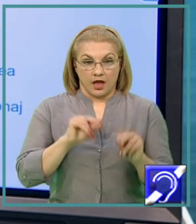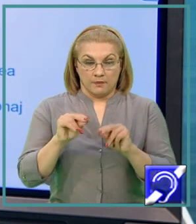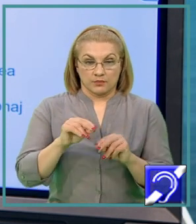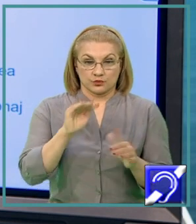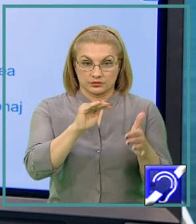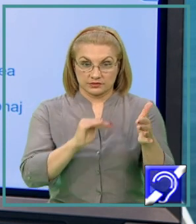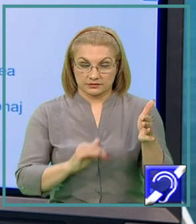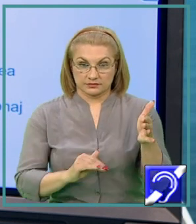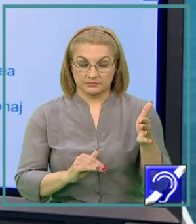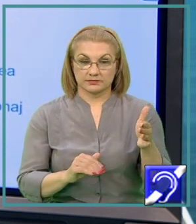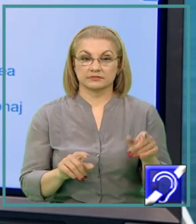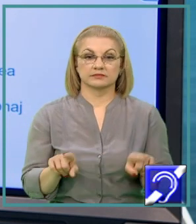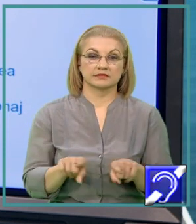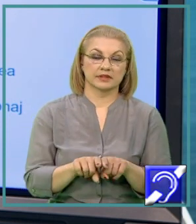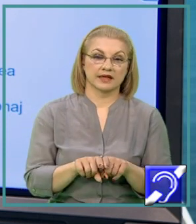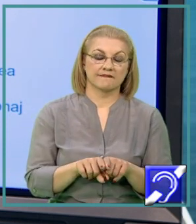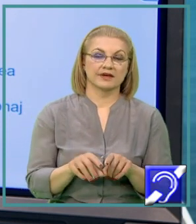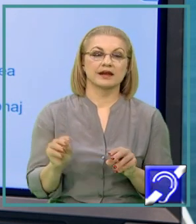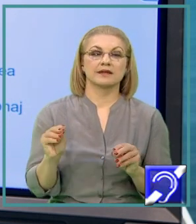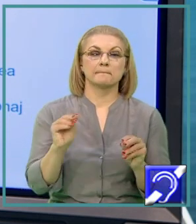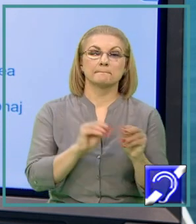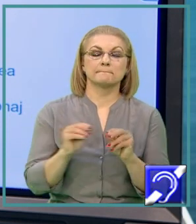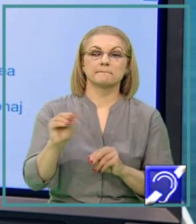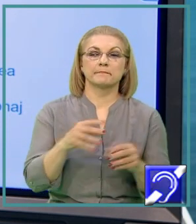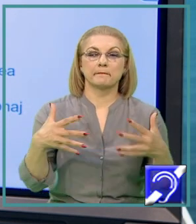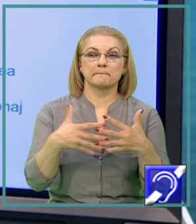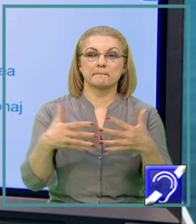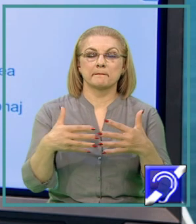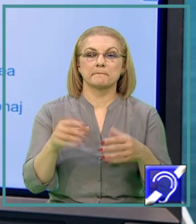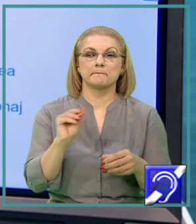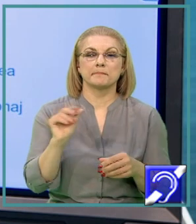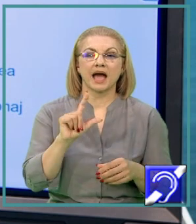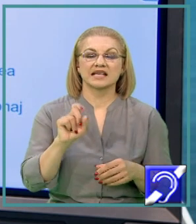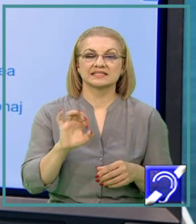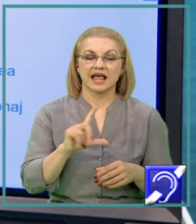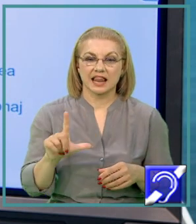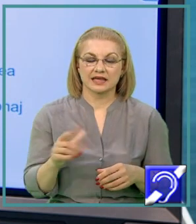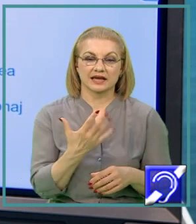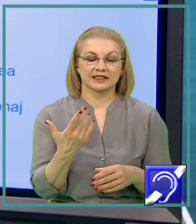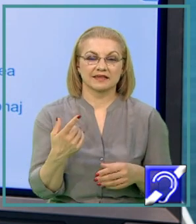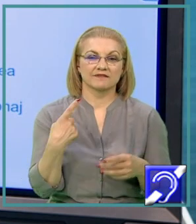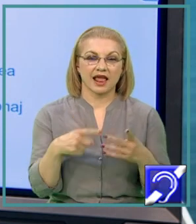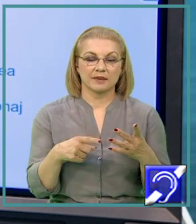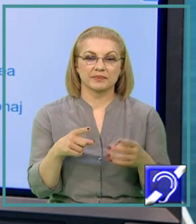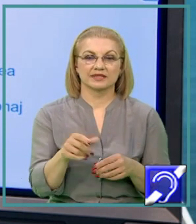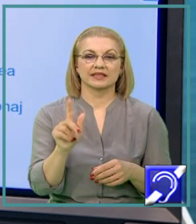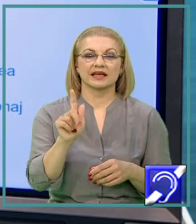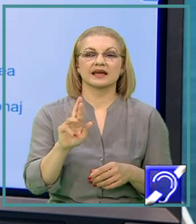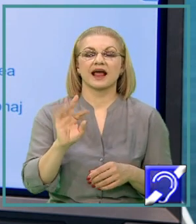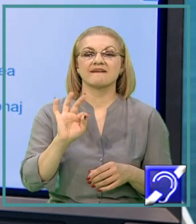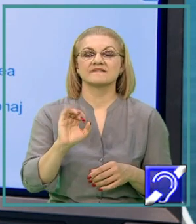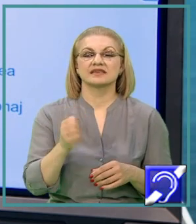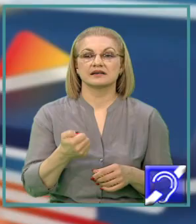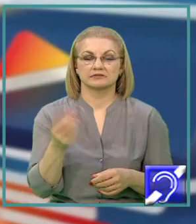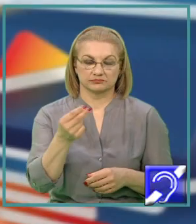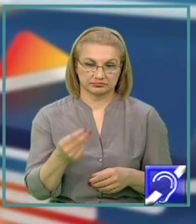așezat ca într-un puzzle câteva elemente de grafică, de așezare în